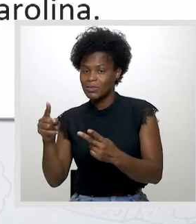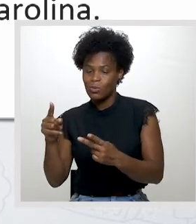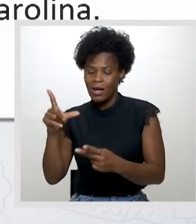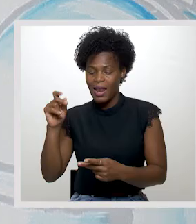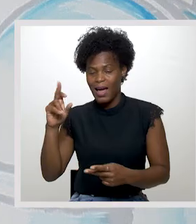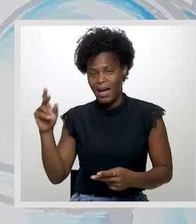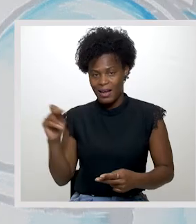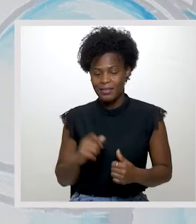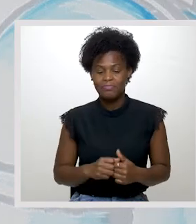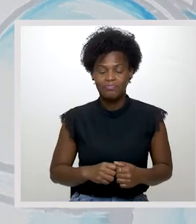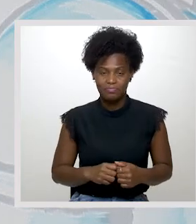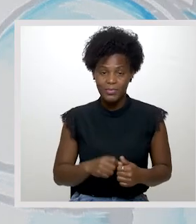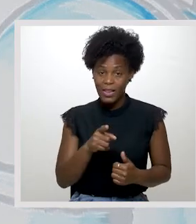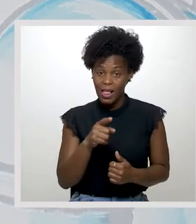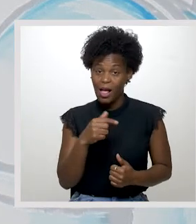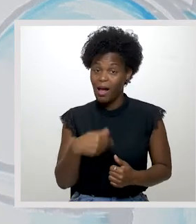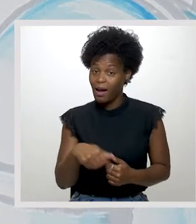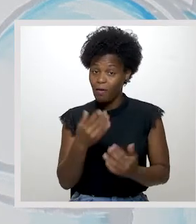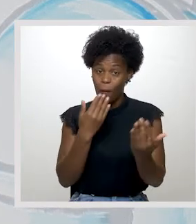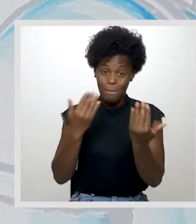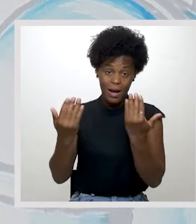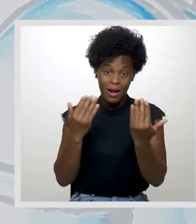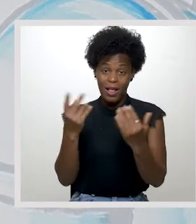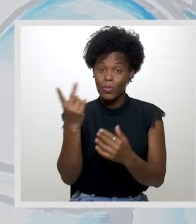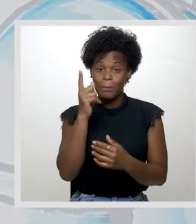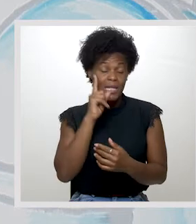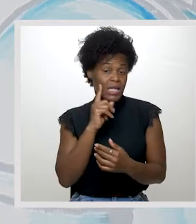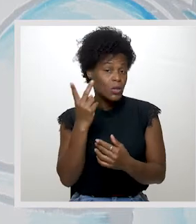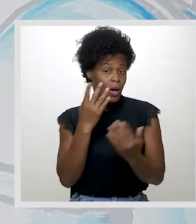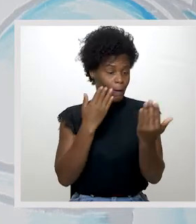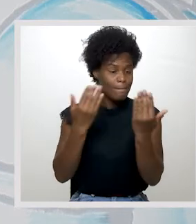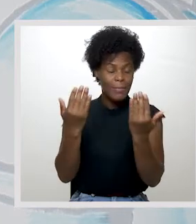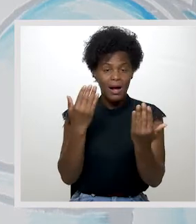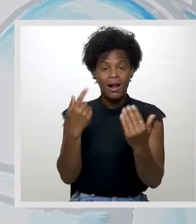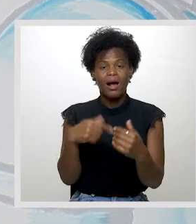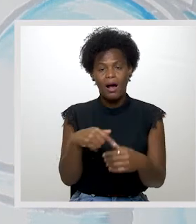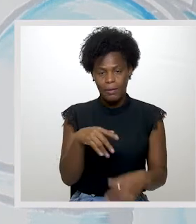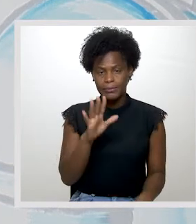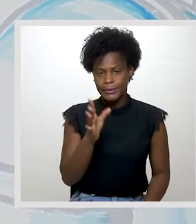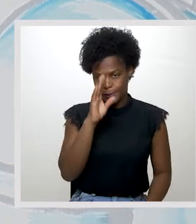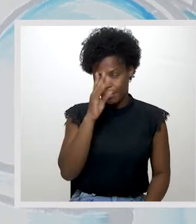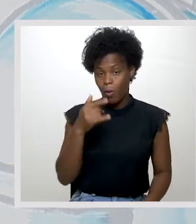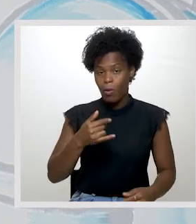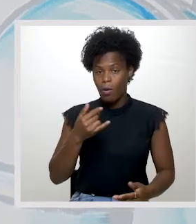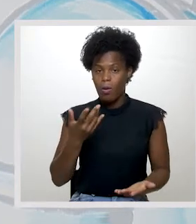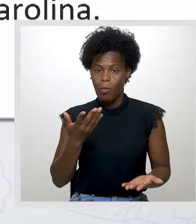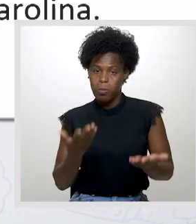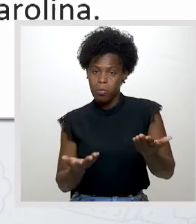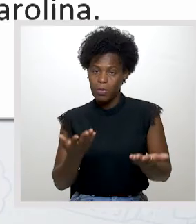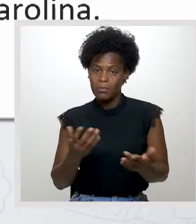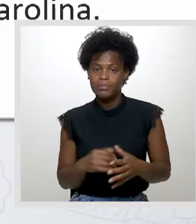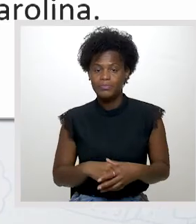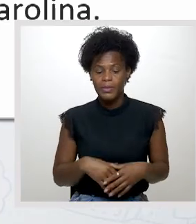Lara. Ici, vous allez comparer les deux filles en tenant en compte le poids.